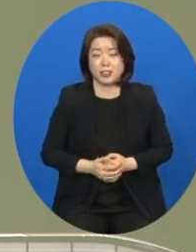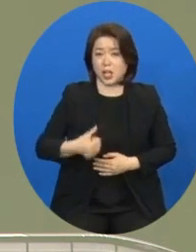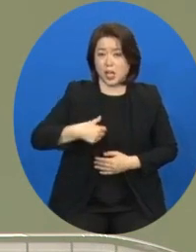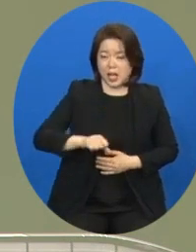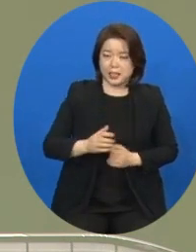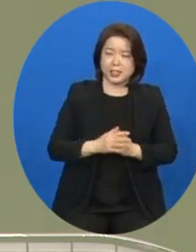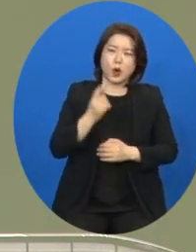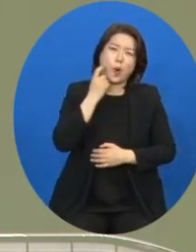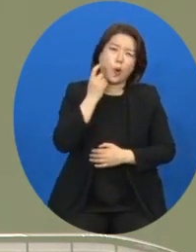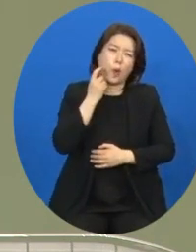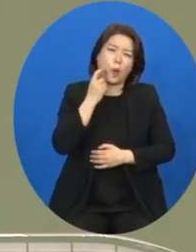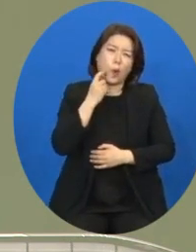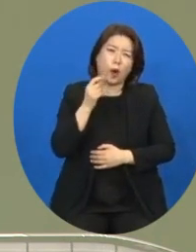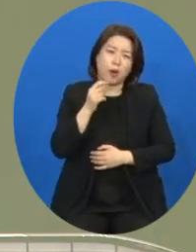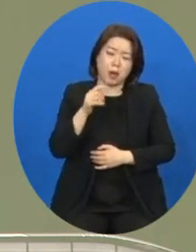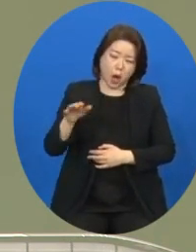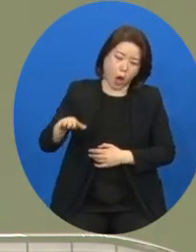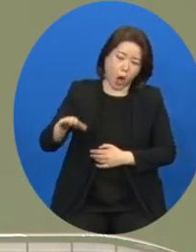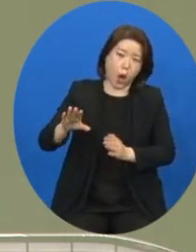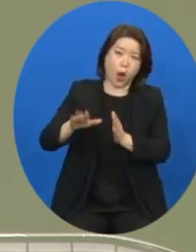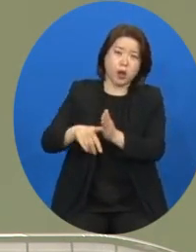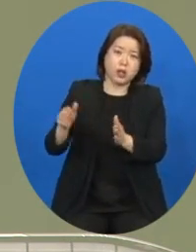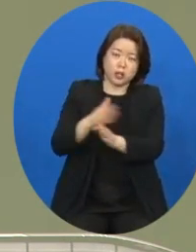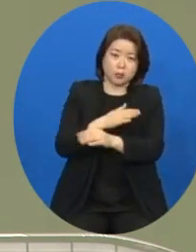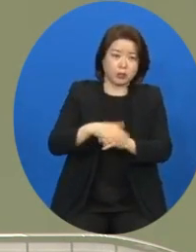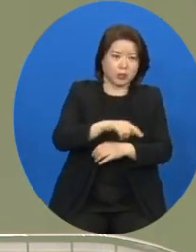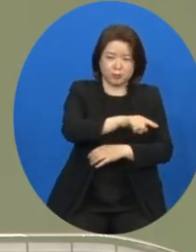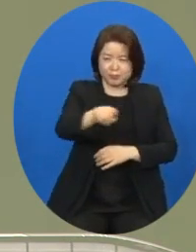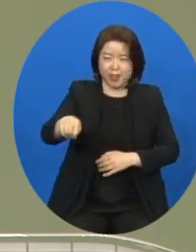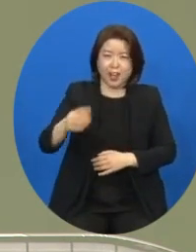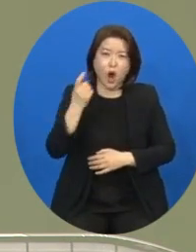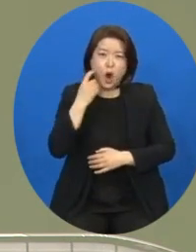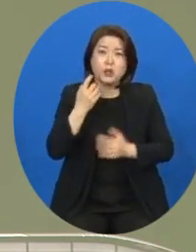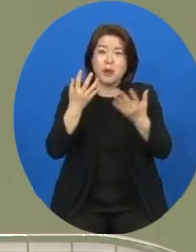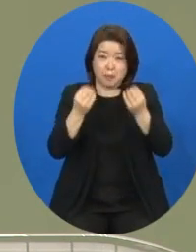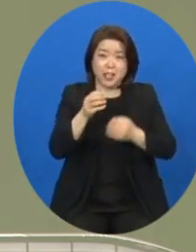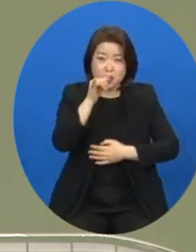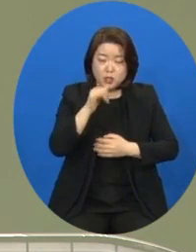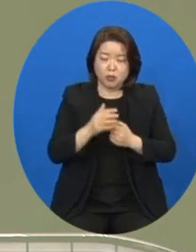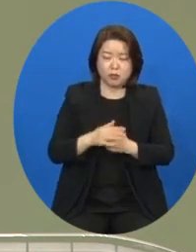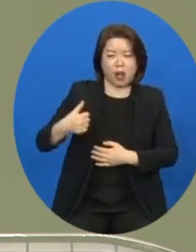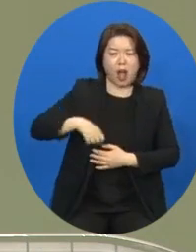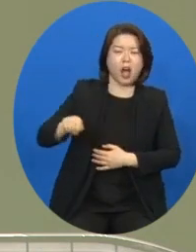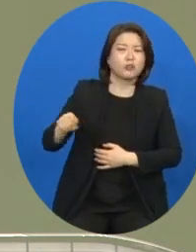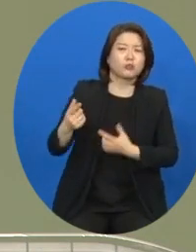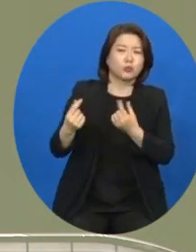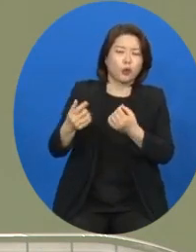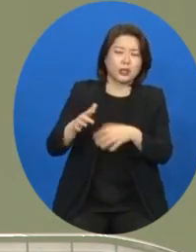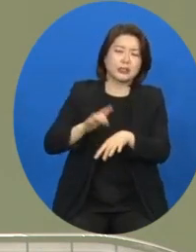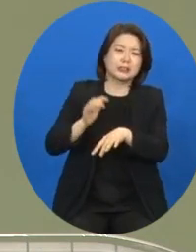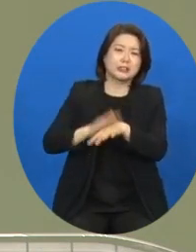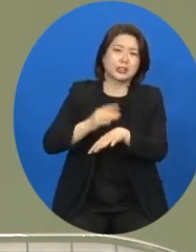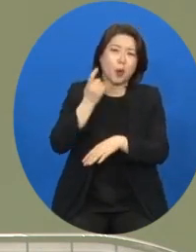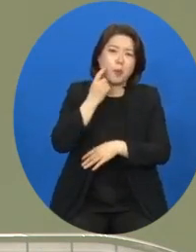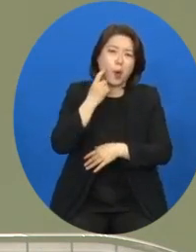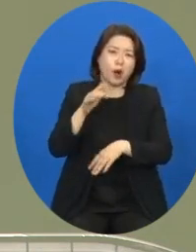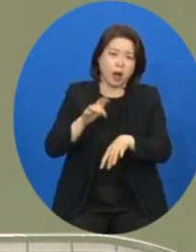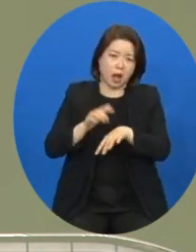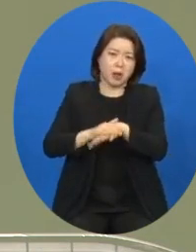아들이 거짓말을 이제 어릴 때, 뭐 누구나 다 어릴 때 거짓말 하죠. 혼을